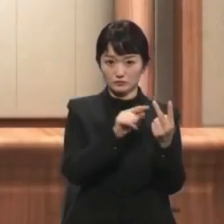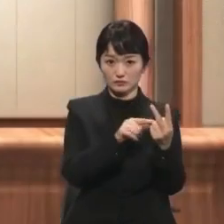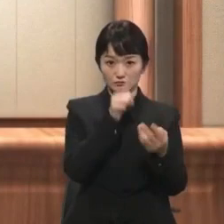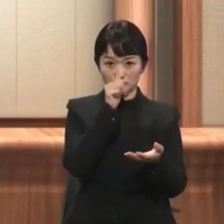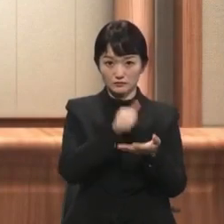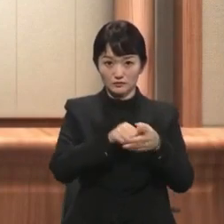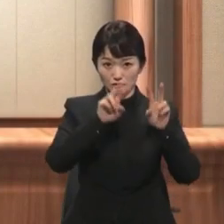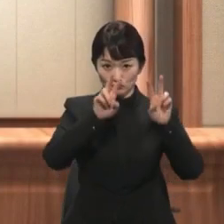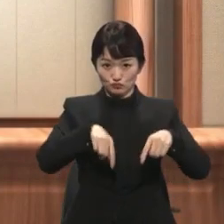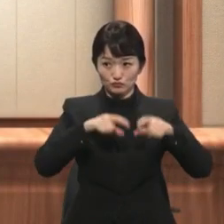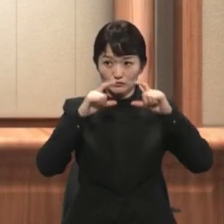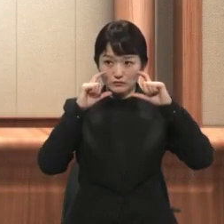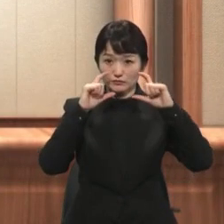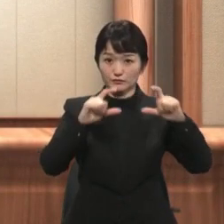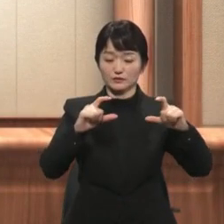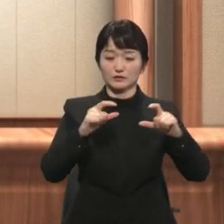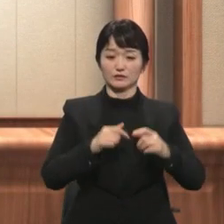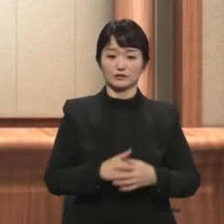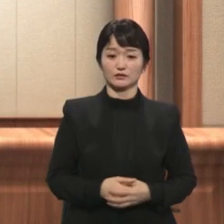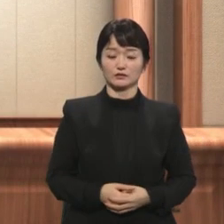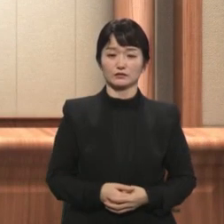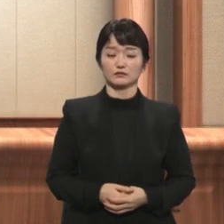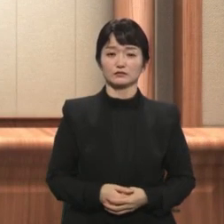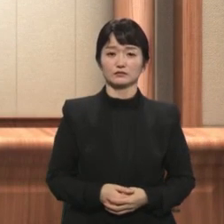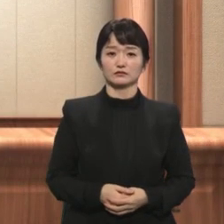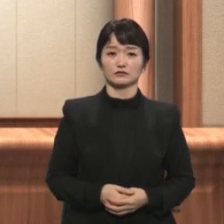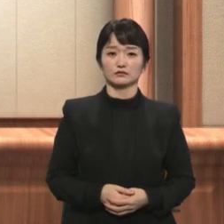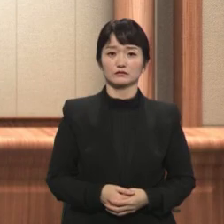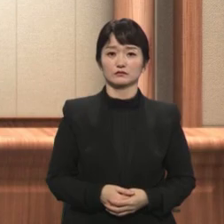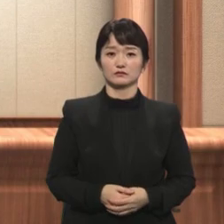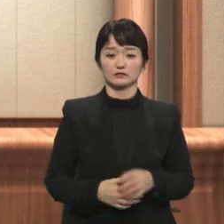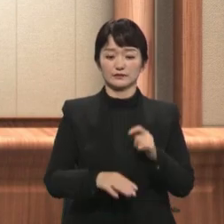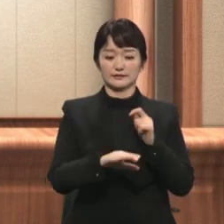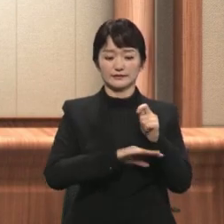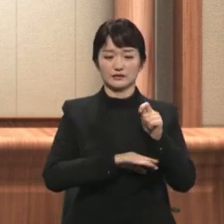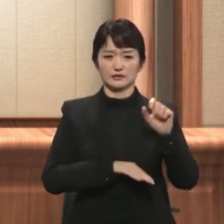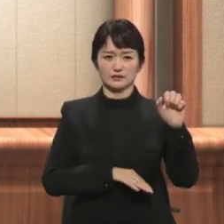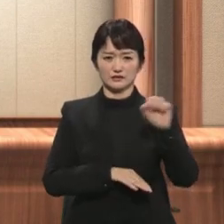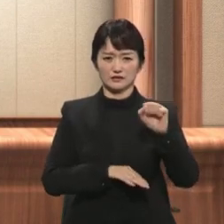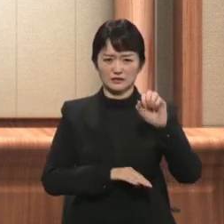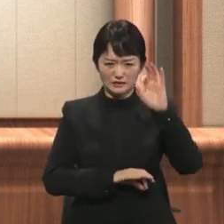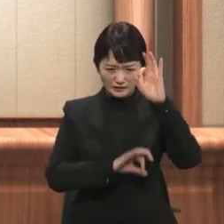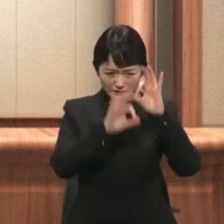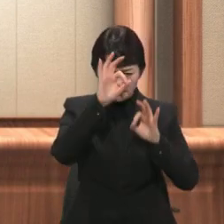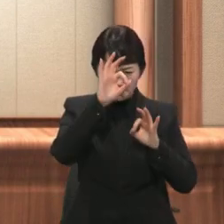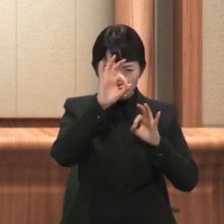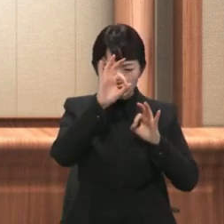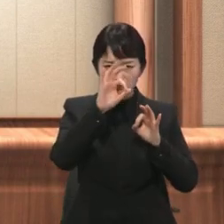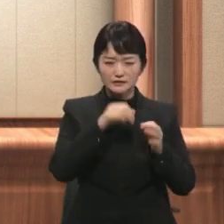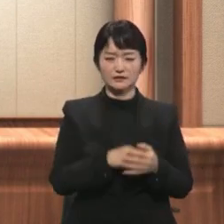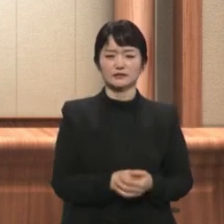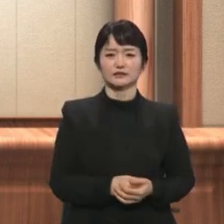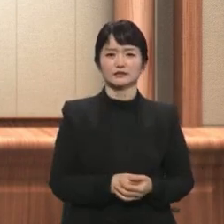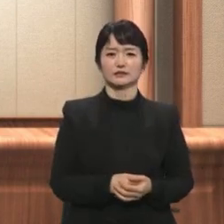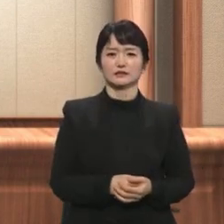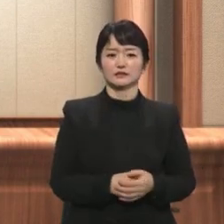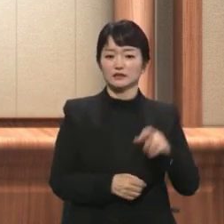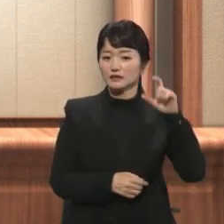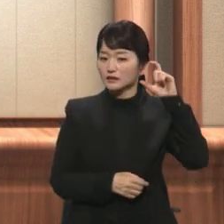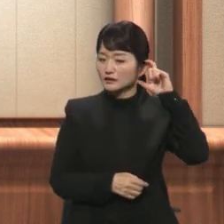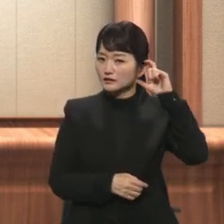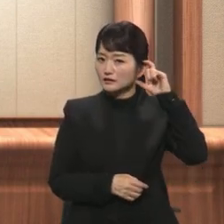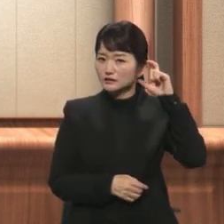무죄라고 판단을 했습니다네 맞습니다이 패치 기사의 과실로 본 것이 아 본인의 청력